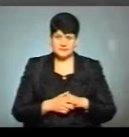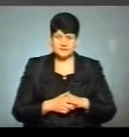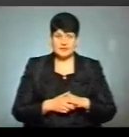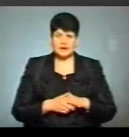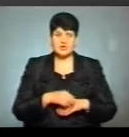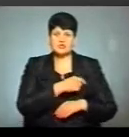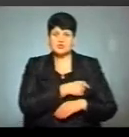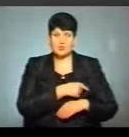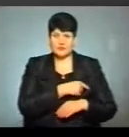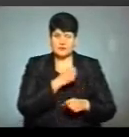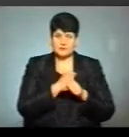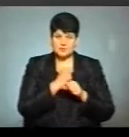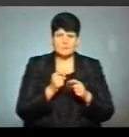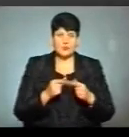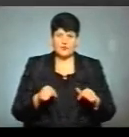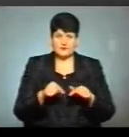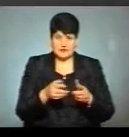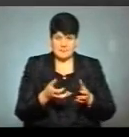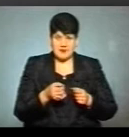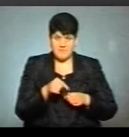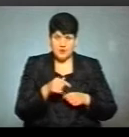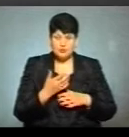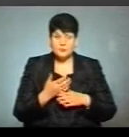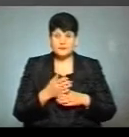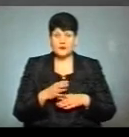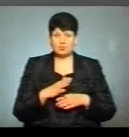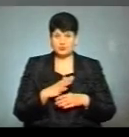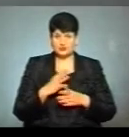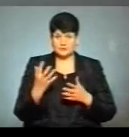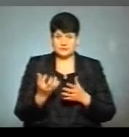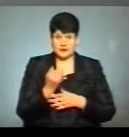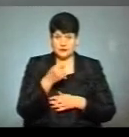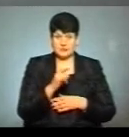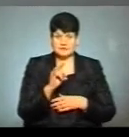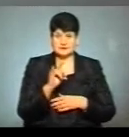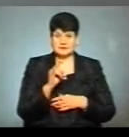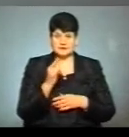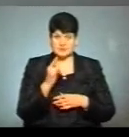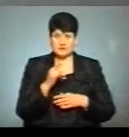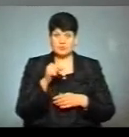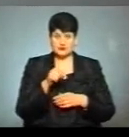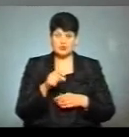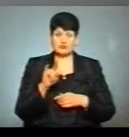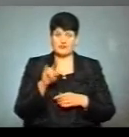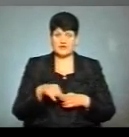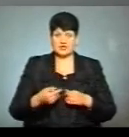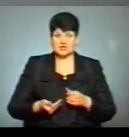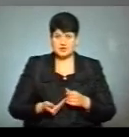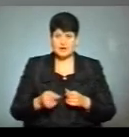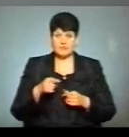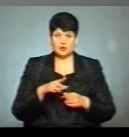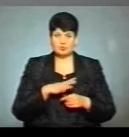персонал, який працював в відділі приймальному, було виявлено немовля в цьому вікні життя залишене. Воно